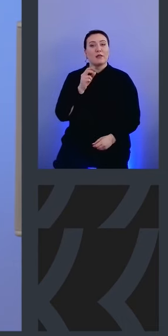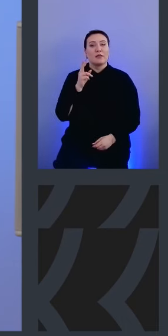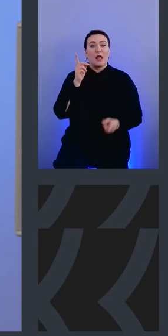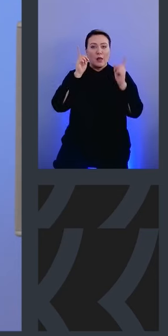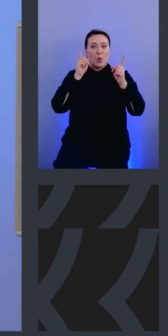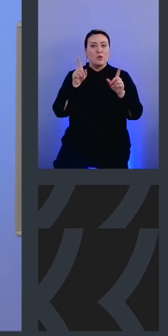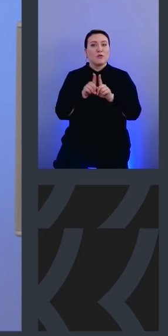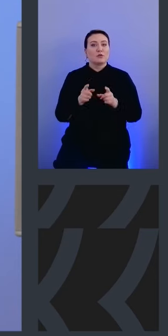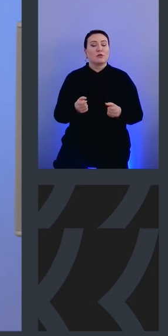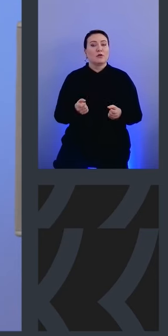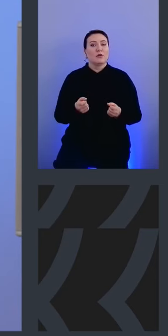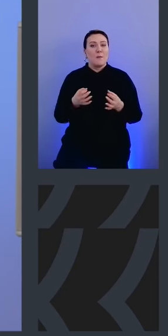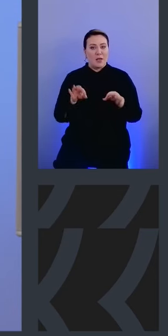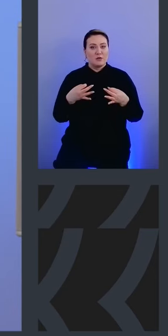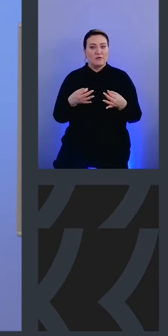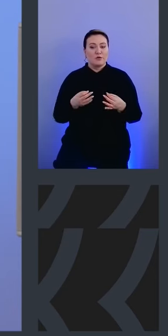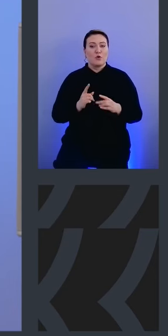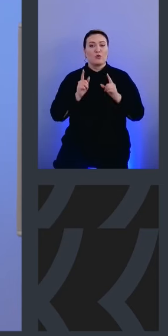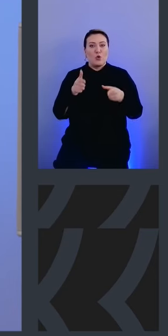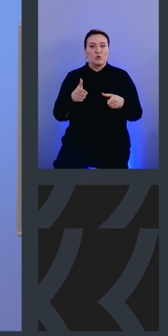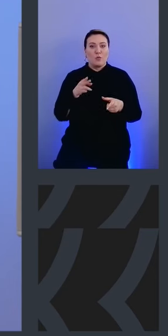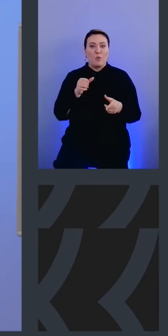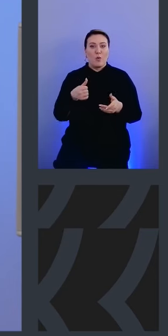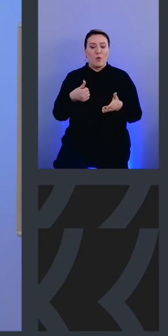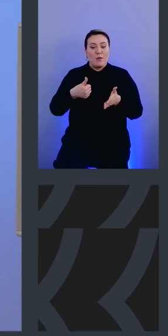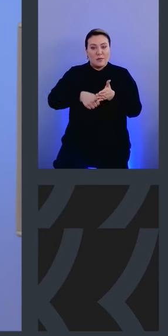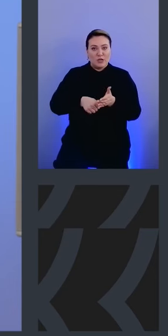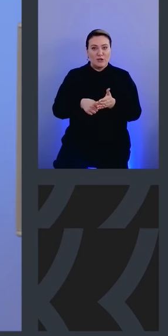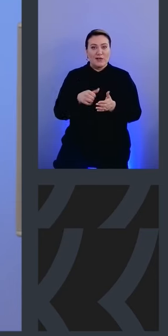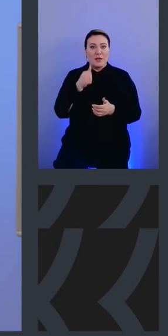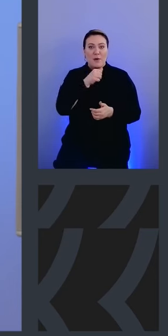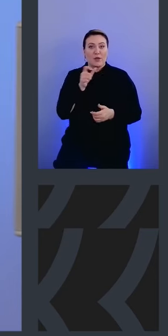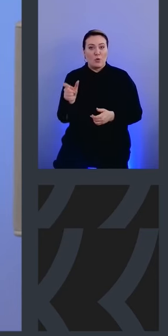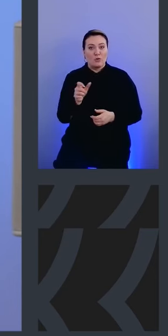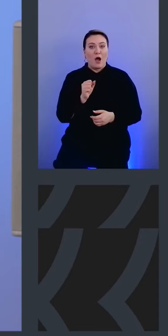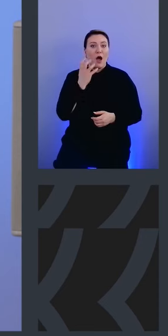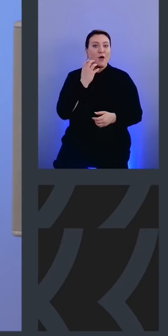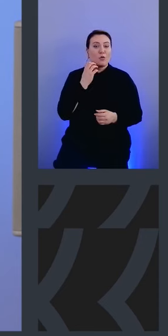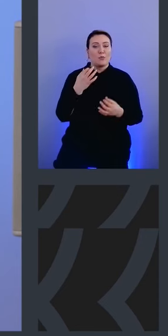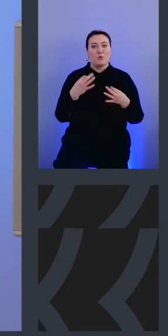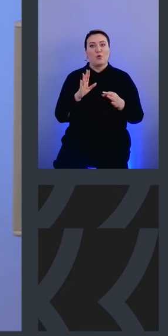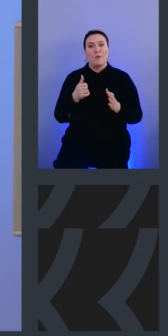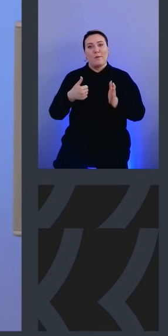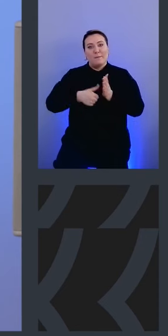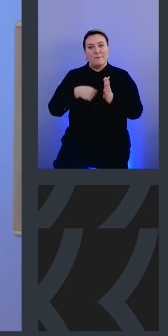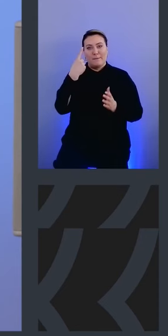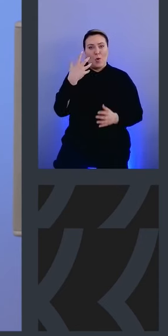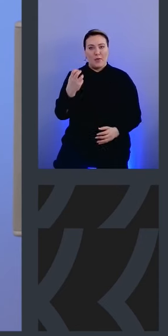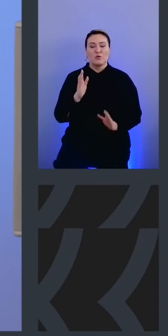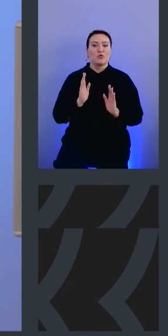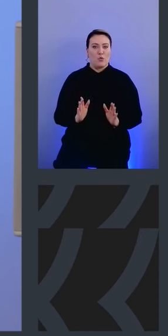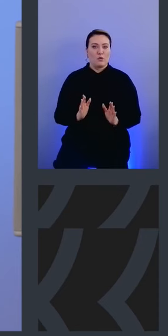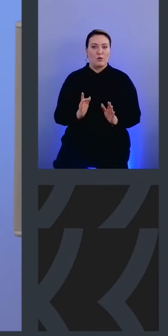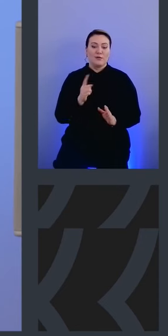также поддерживает доступ по пин-коду и по Touch ID, а вот iOS, он пускает тебя только по твоей биометрии. Вот, то